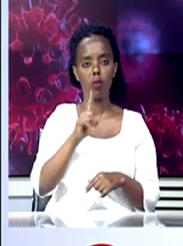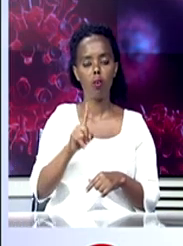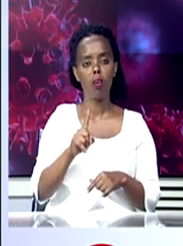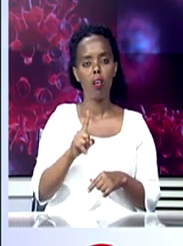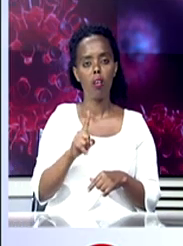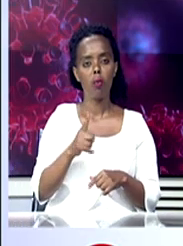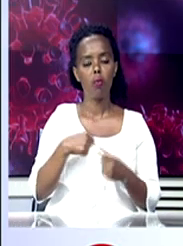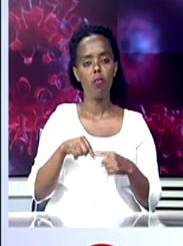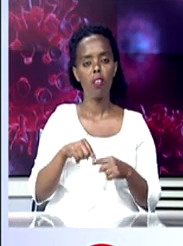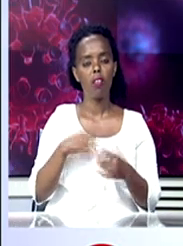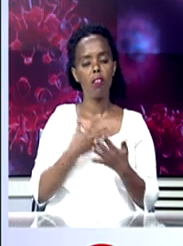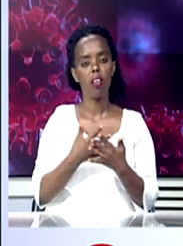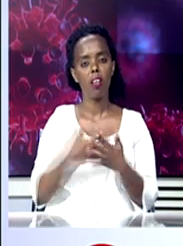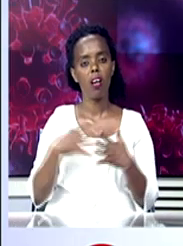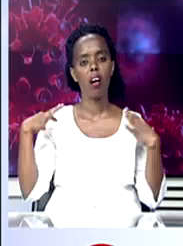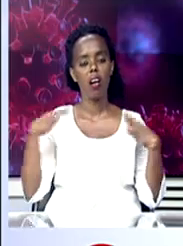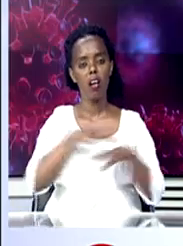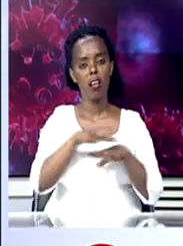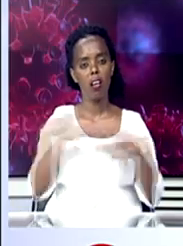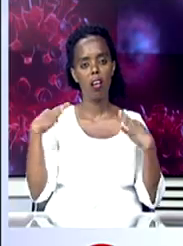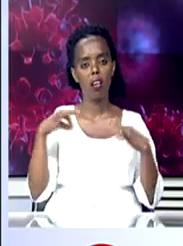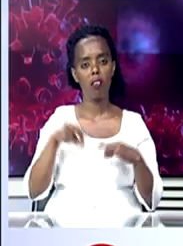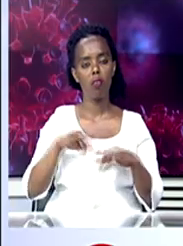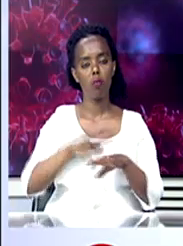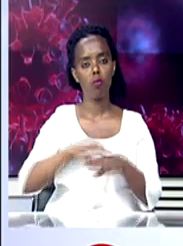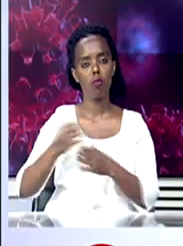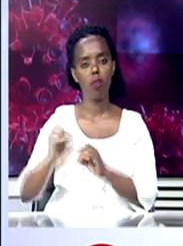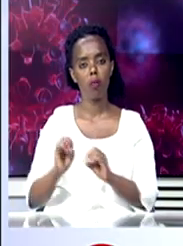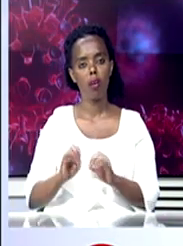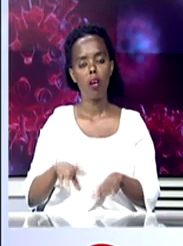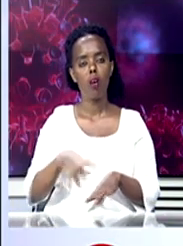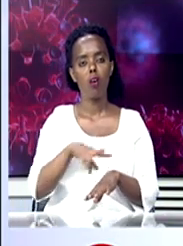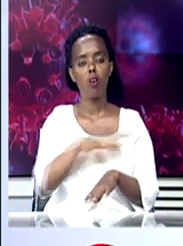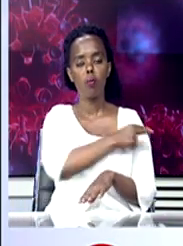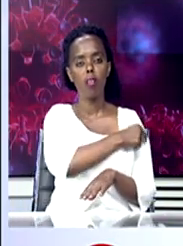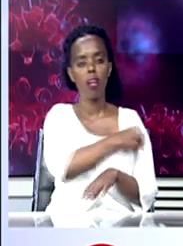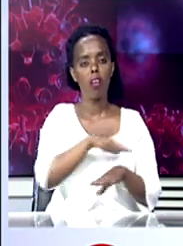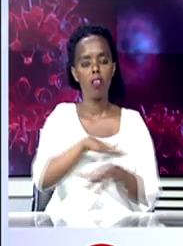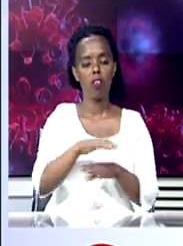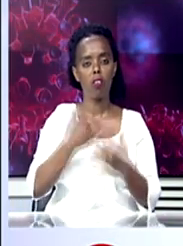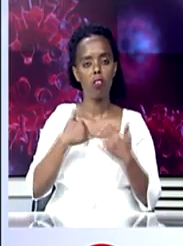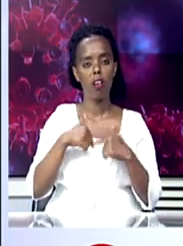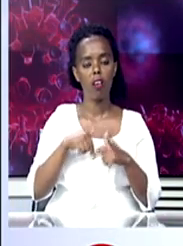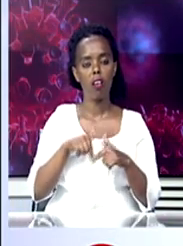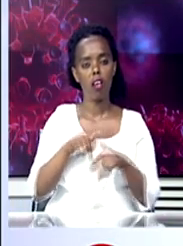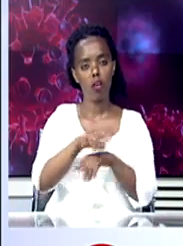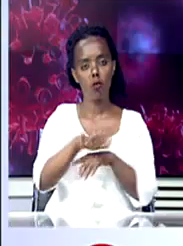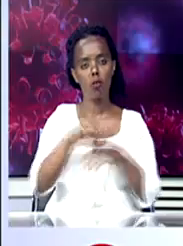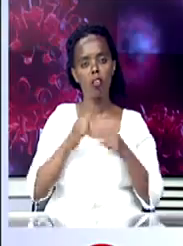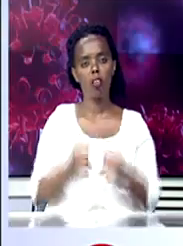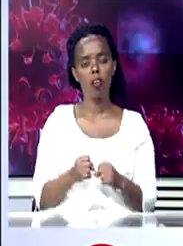biyyaas buufata fayyaa tokko deemee achitti kan isa dubbisu yoo dhibe hospitaala irra jira yoo jedhamellee gara sanaatti rifeer ta'uu danda'a.